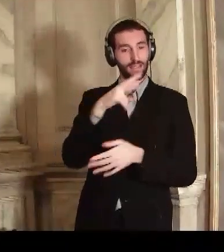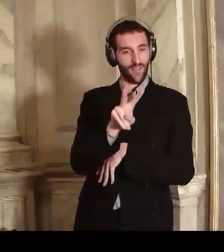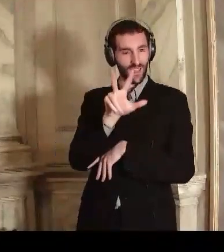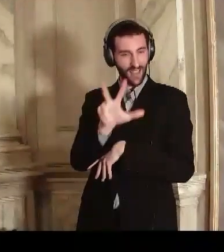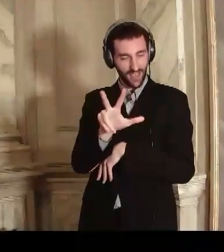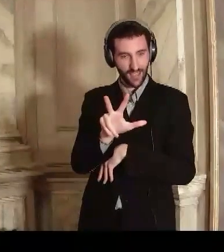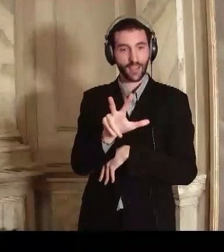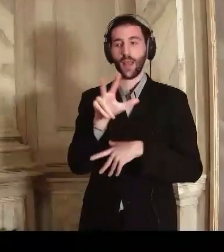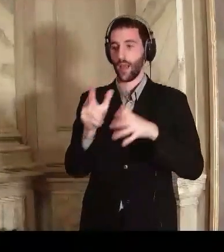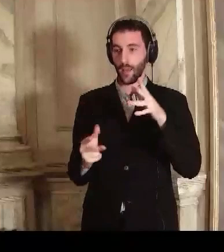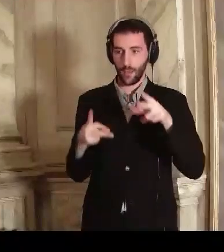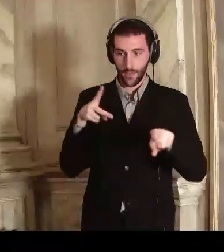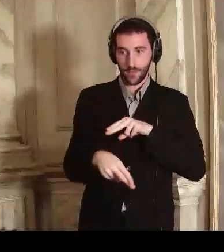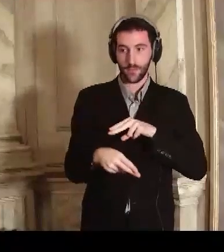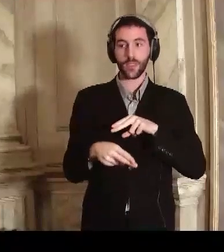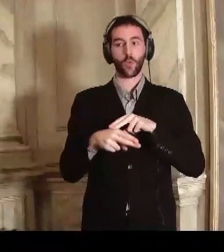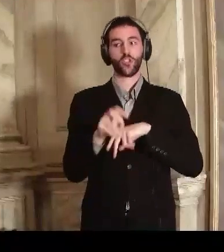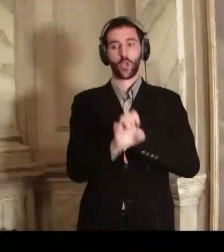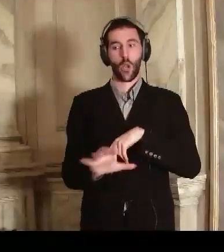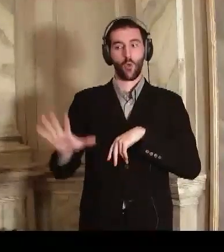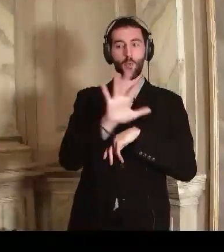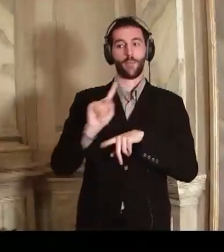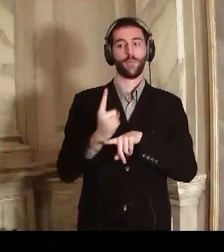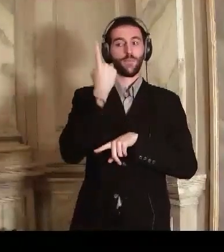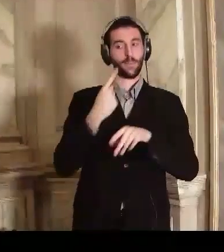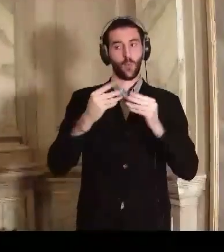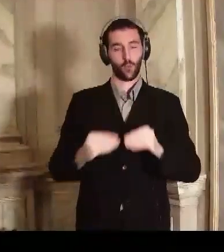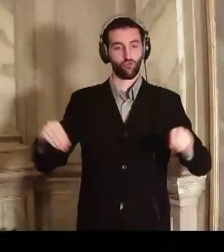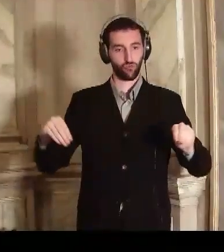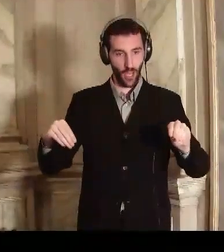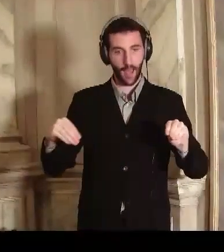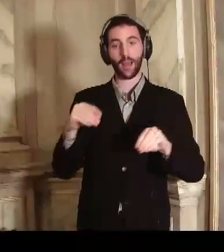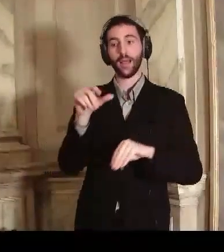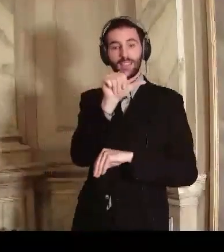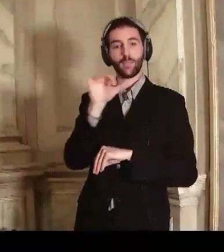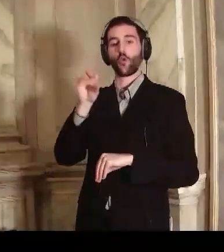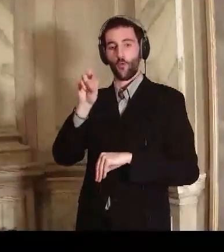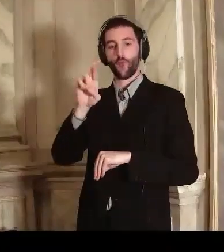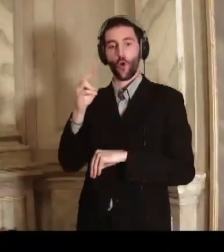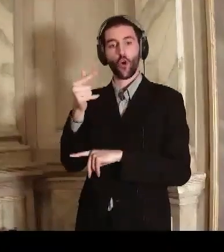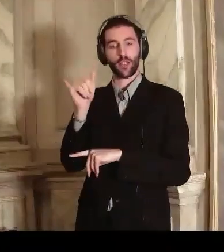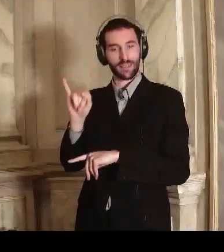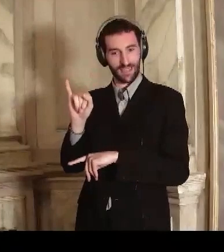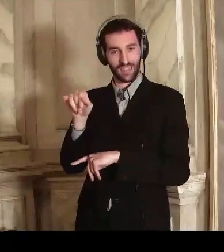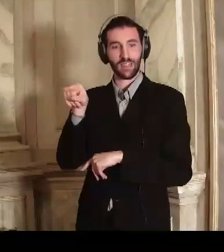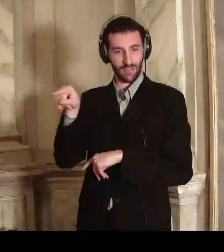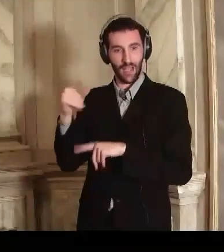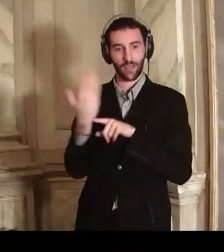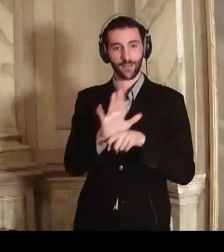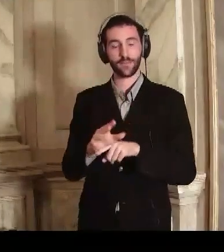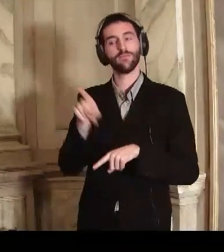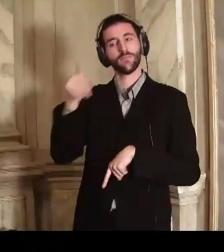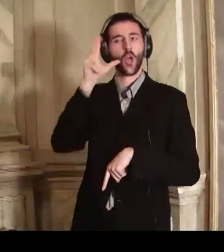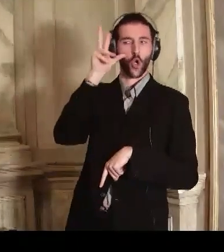prima mostra che esplora in profondità la monumentale carriera di Simon Forti, artista visionaria. È forse più nota come